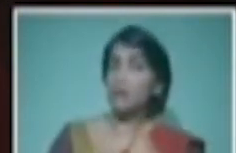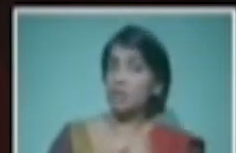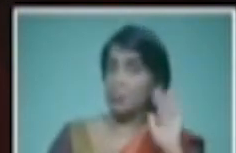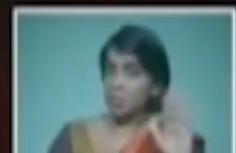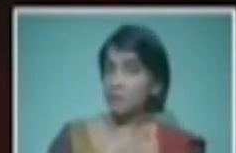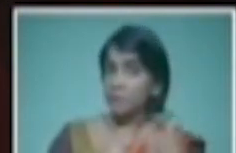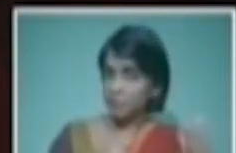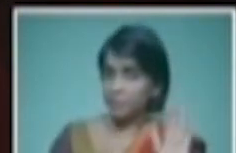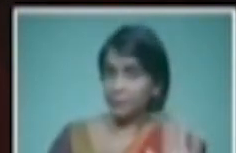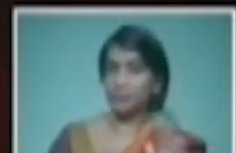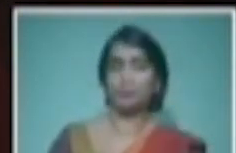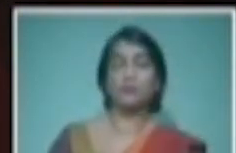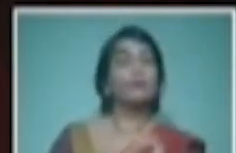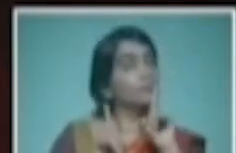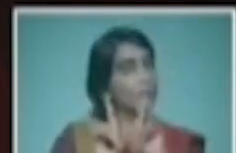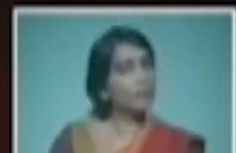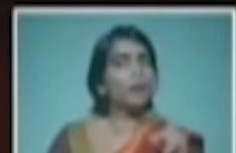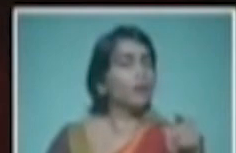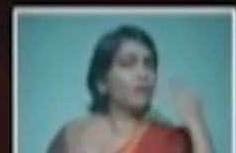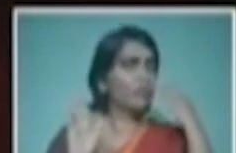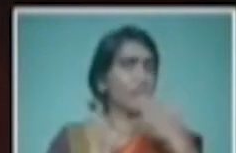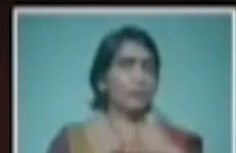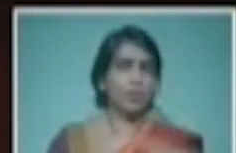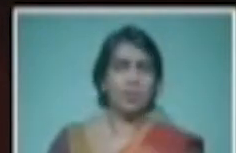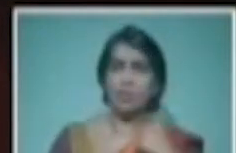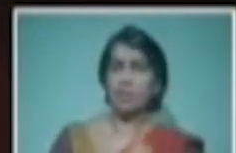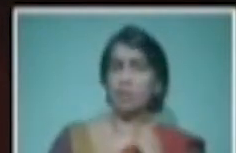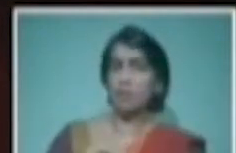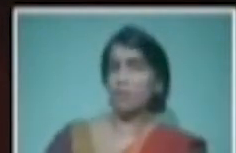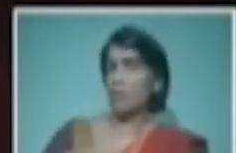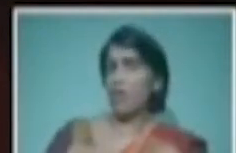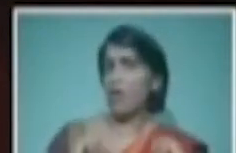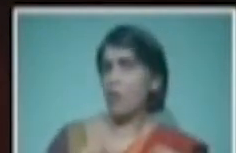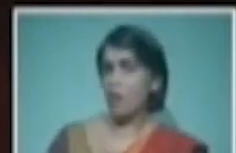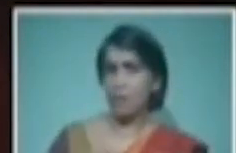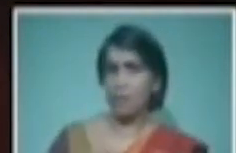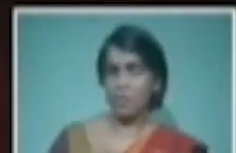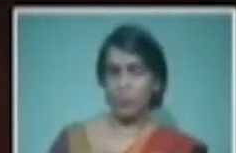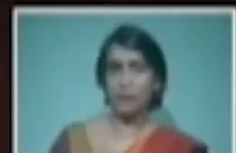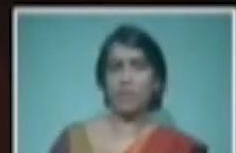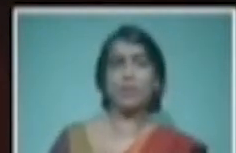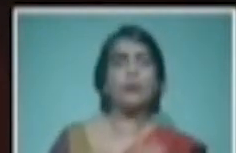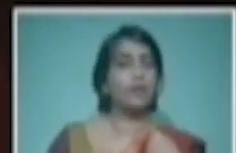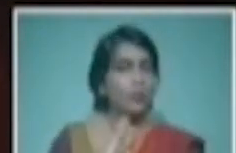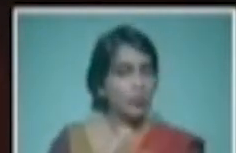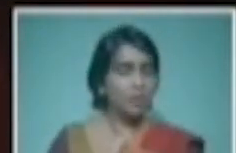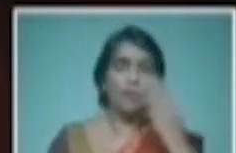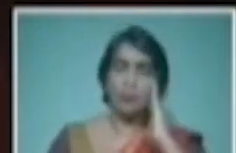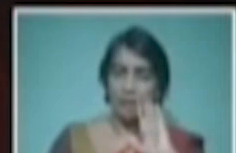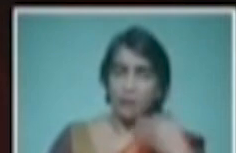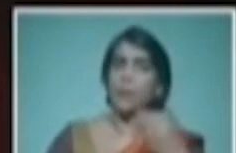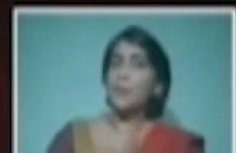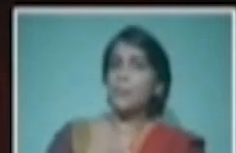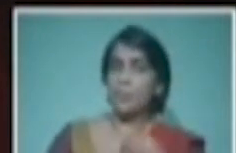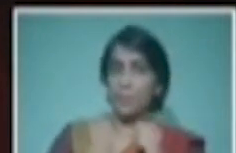ක්‍රියාත්මක කරන්නේ. එසේනම් මේ සඳහා මේ වන විට රජයේගෙන ඇති පියවර කවරේ? දේශීය හා සම්ප්‍රදායික